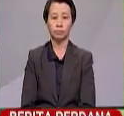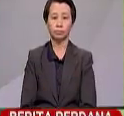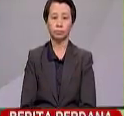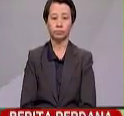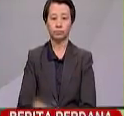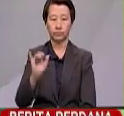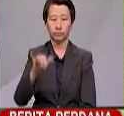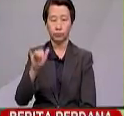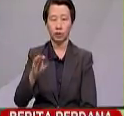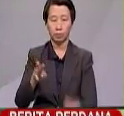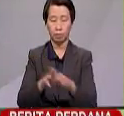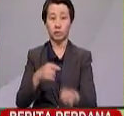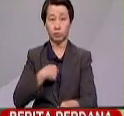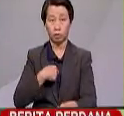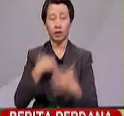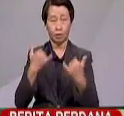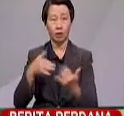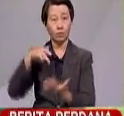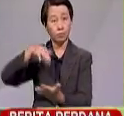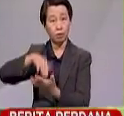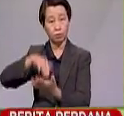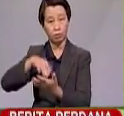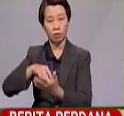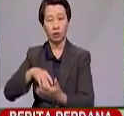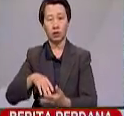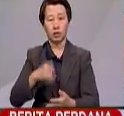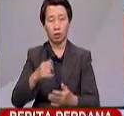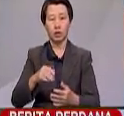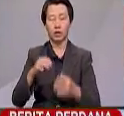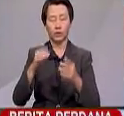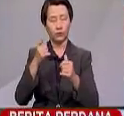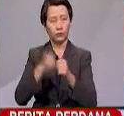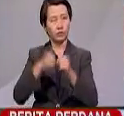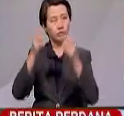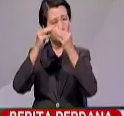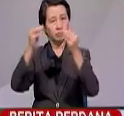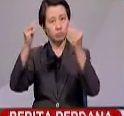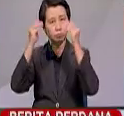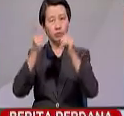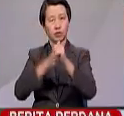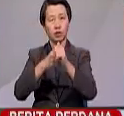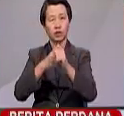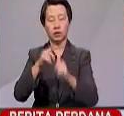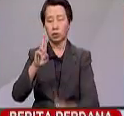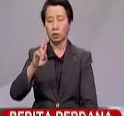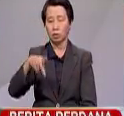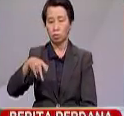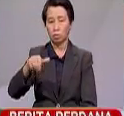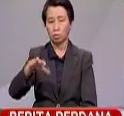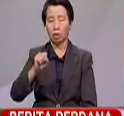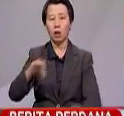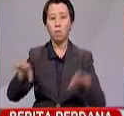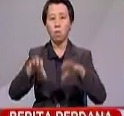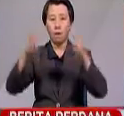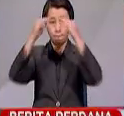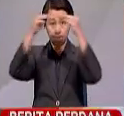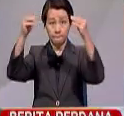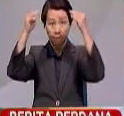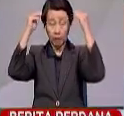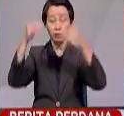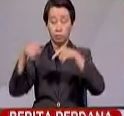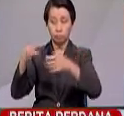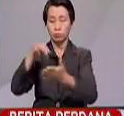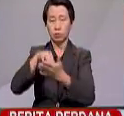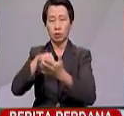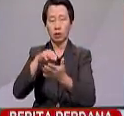macam sekarang ni saya tengah dalam pengajian. Saya selesai semester pertama 4 bulan di UPSI Tanjung Malim. Saya buat master. So